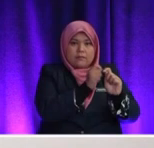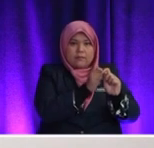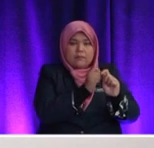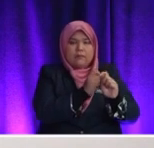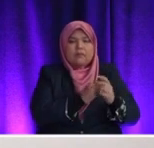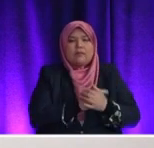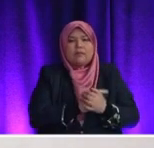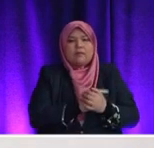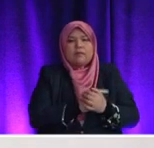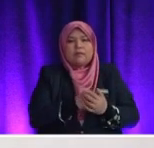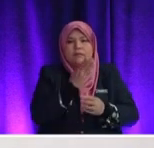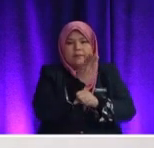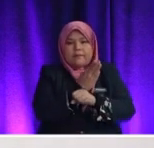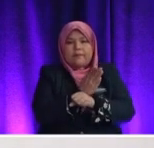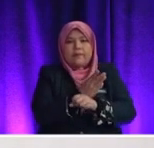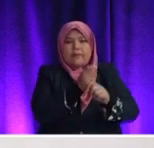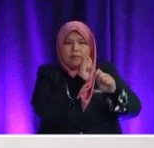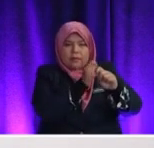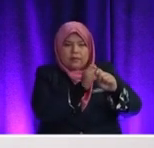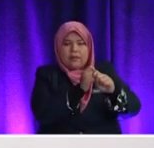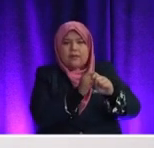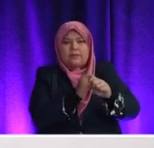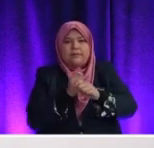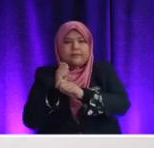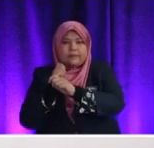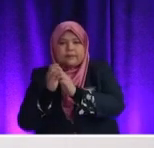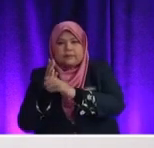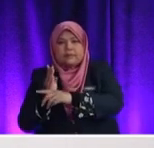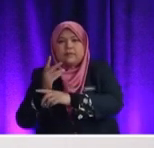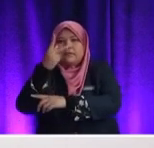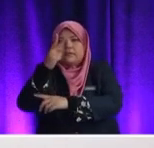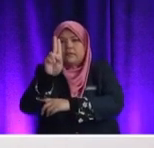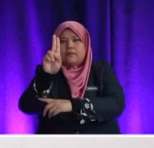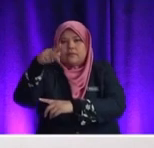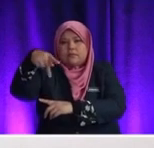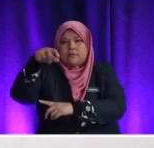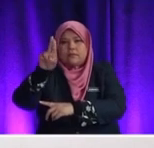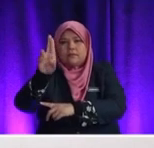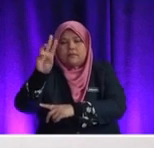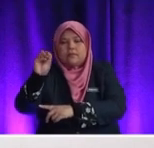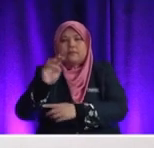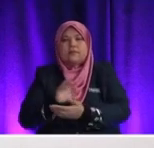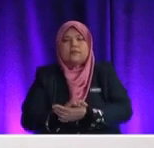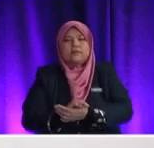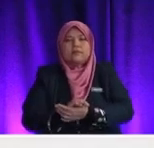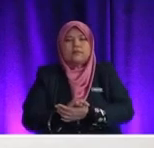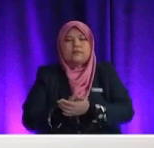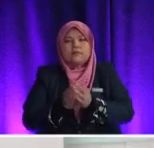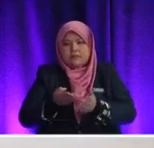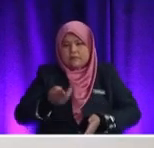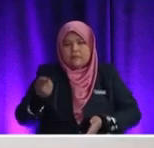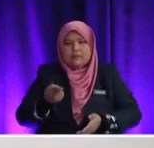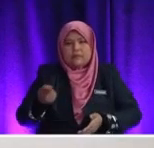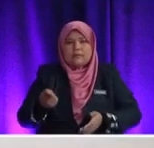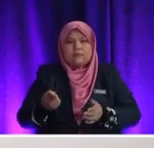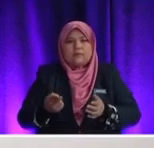egois Roro betul-betul untuk anak punya kita Letakkan kopling tuliho kumpulan tulisan ya dan bagi bahan